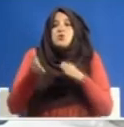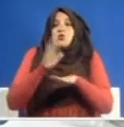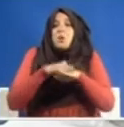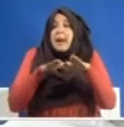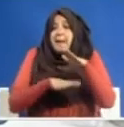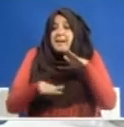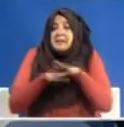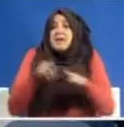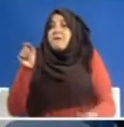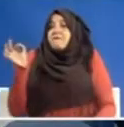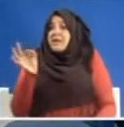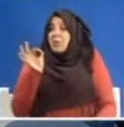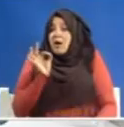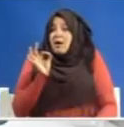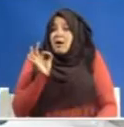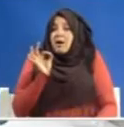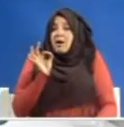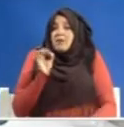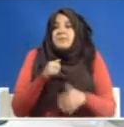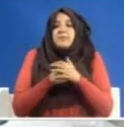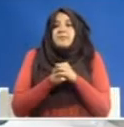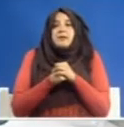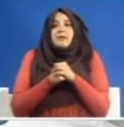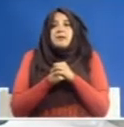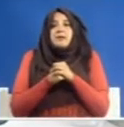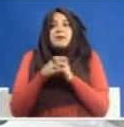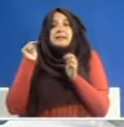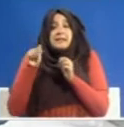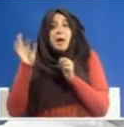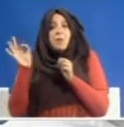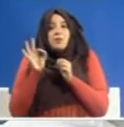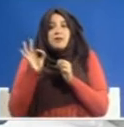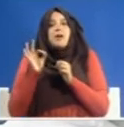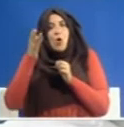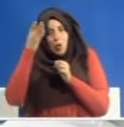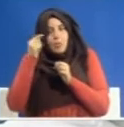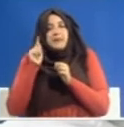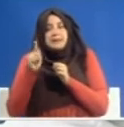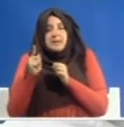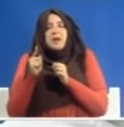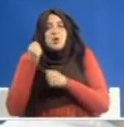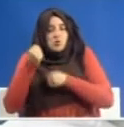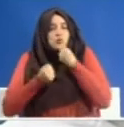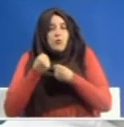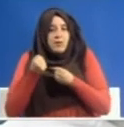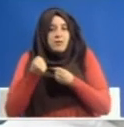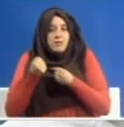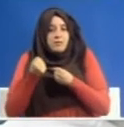الفتوى بشرط أن يكون هذا المفتي قد تيقن من حصول